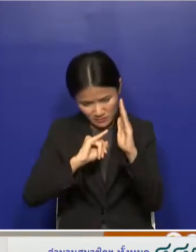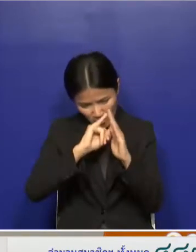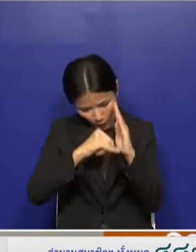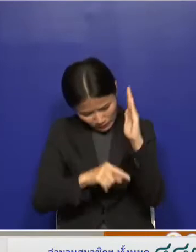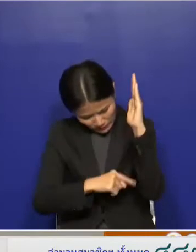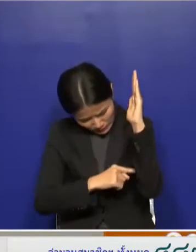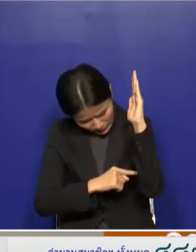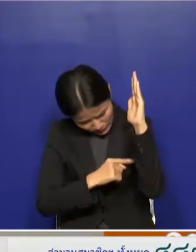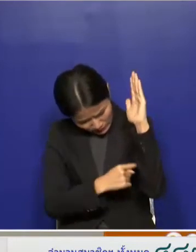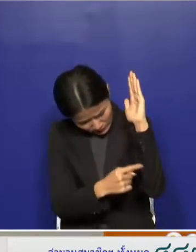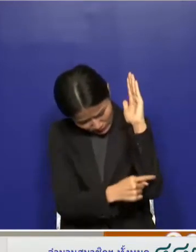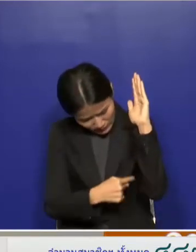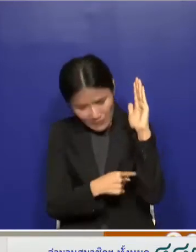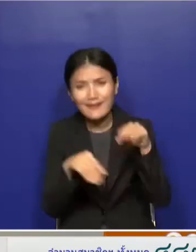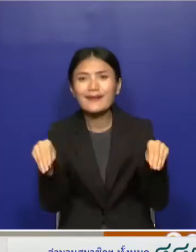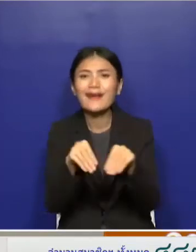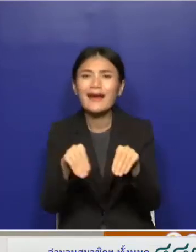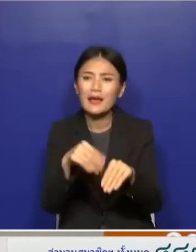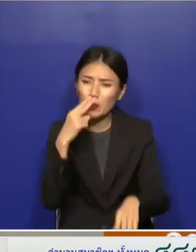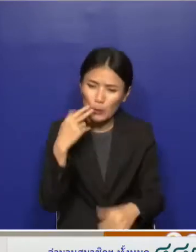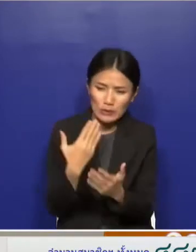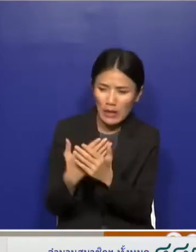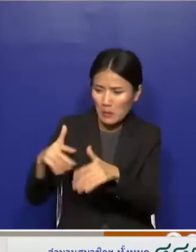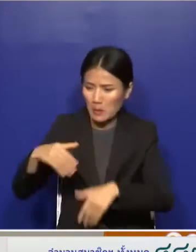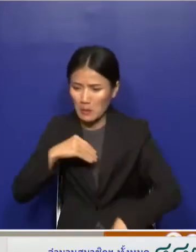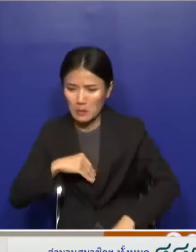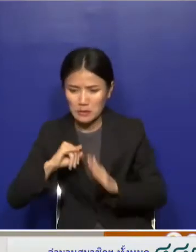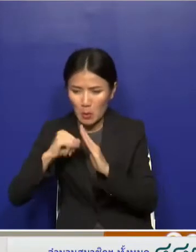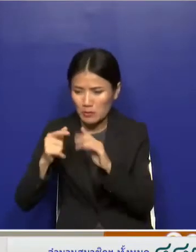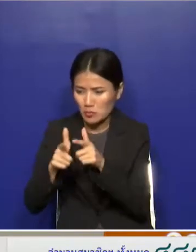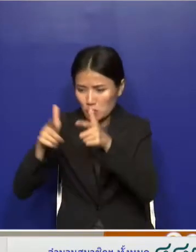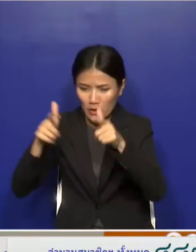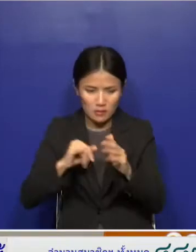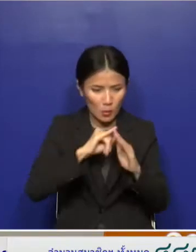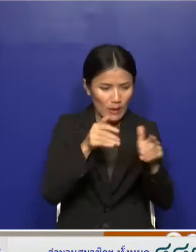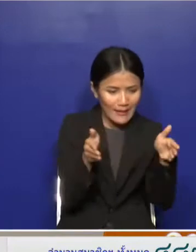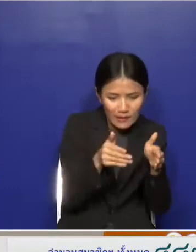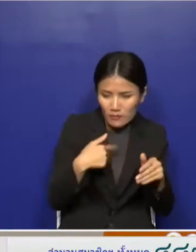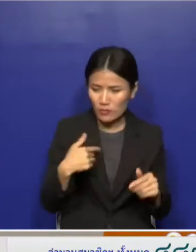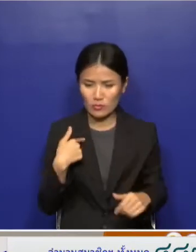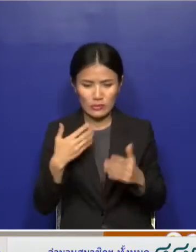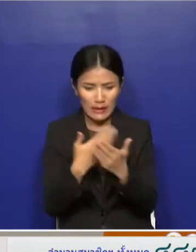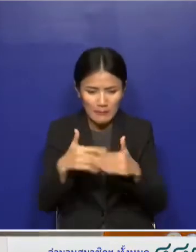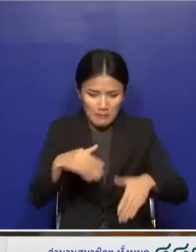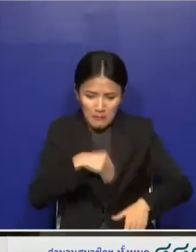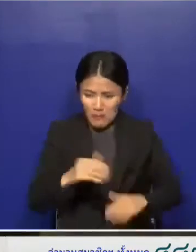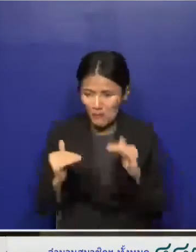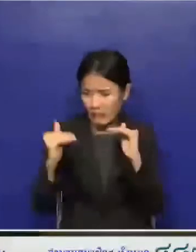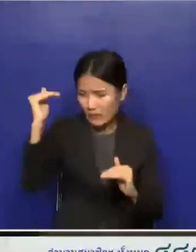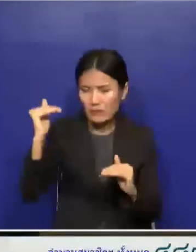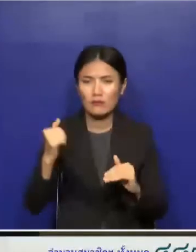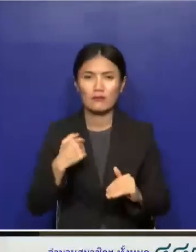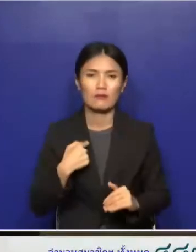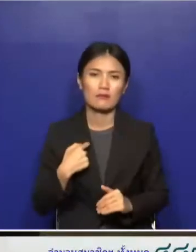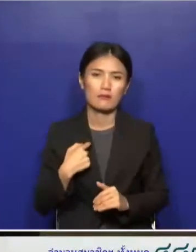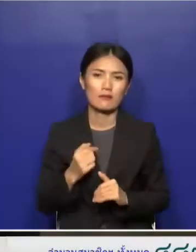ผมก็ตกใจนะครับว่ามันมีความแตกต่างระหว่างจังหวัดใหญ่กับจังหวัดเล็กที่อยู่ใกล้ๆกันเนี่ยเยอะมากๆนะครับใน